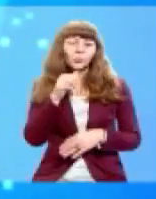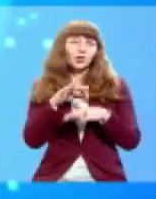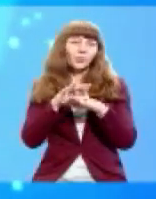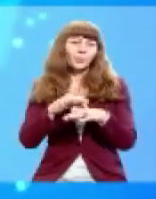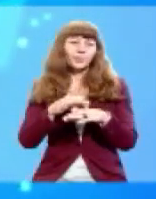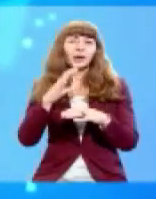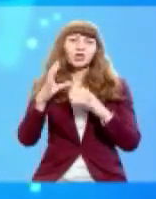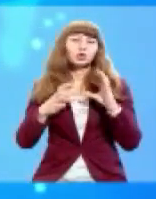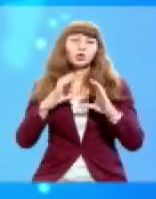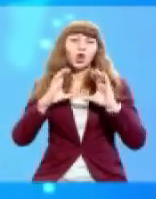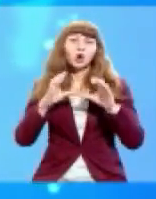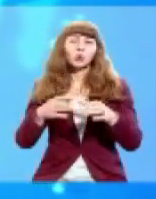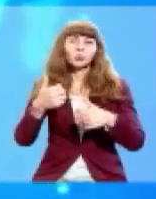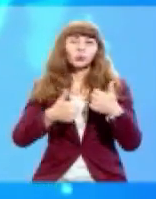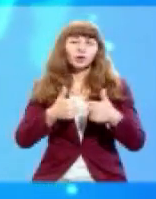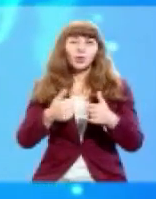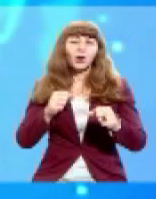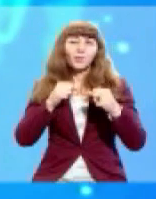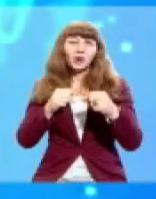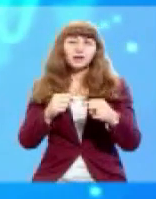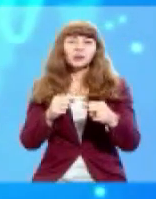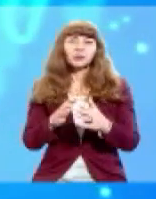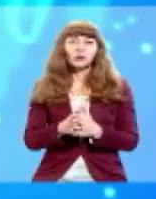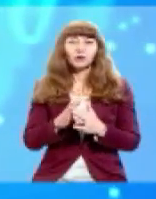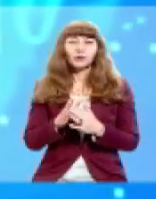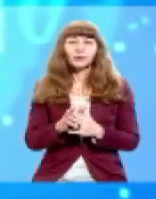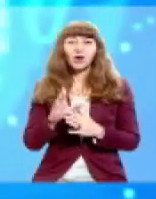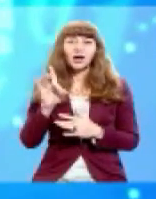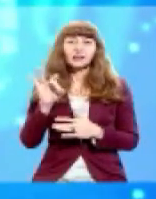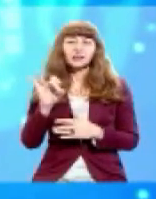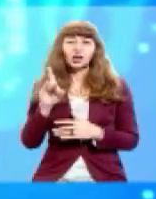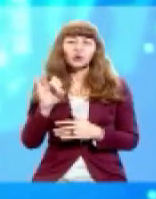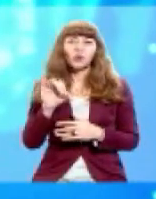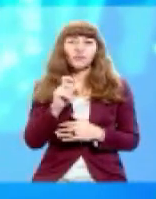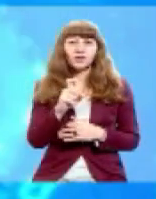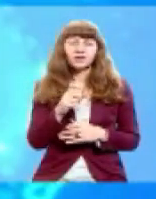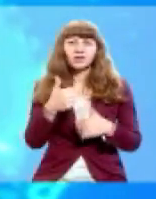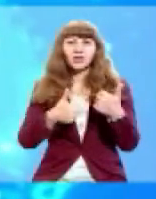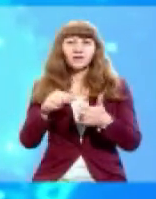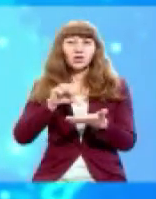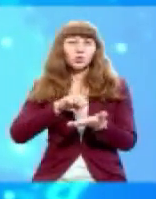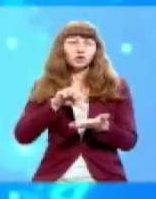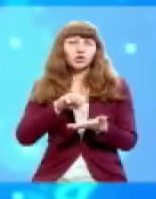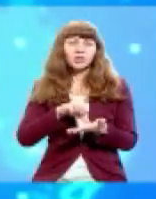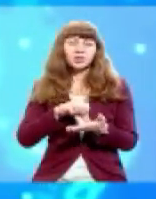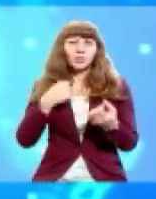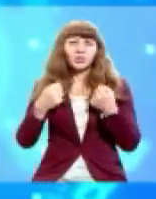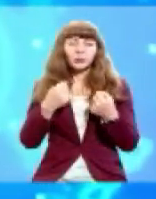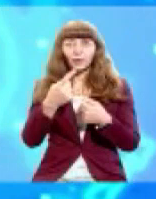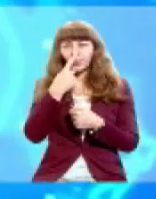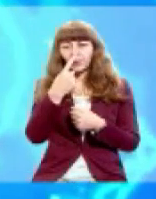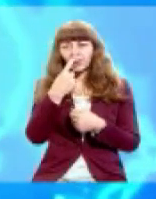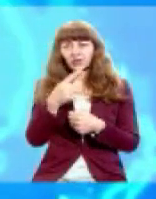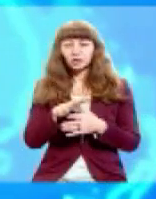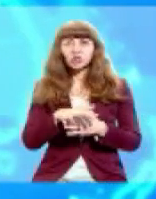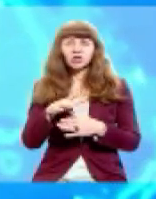орал және қорған айтеновтерді еске алуға арналған халықаралық турнир өтіп жатыр. Жарысқа алыс-жақын шетелдерден спортшылар қатысуда.